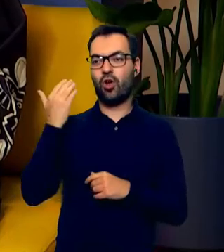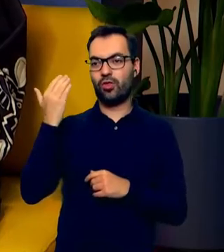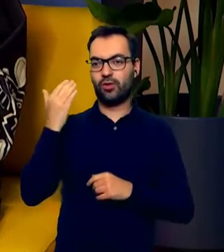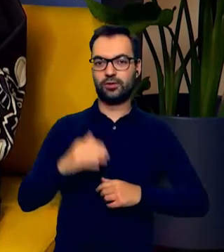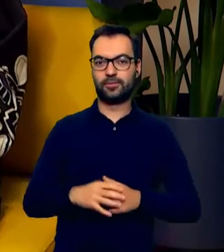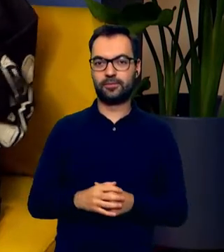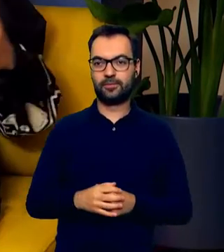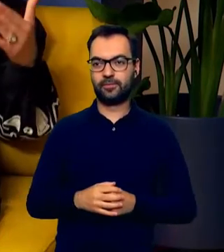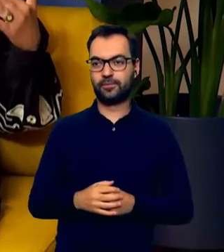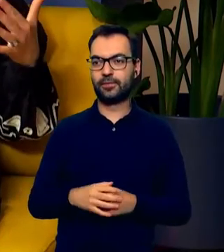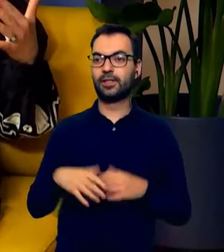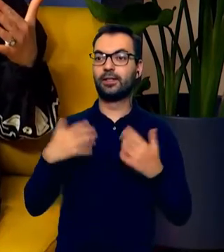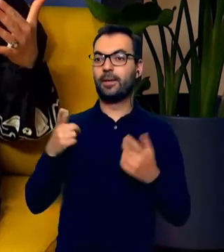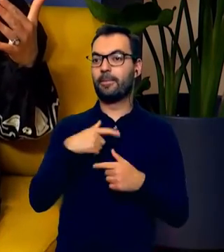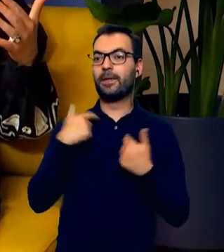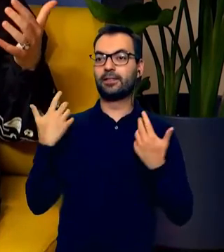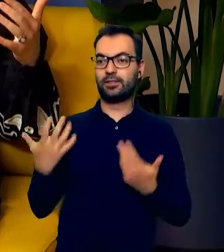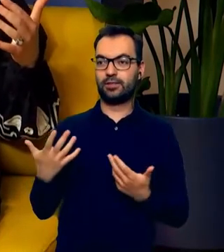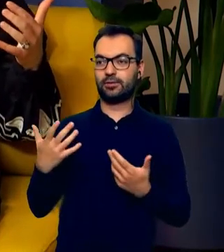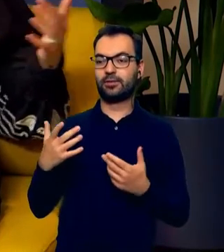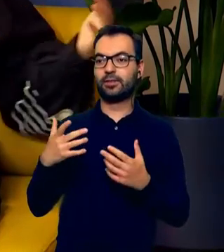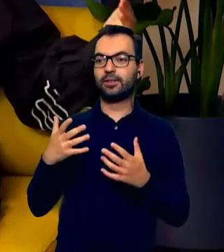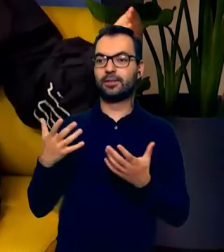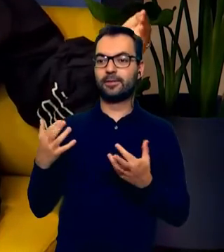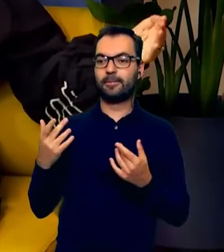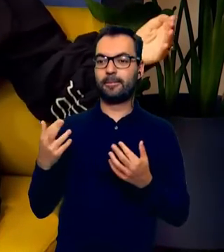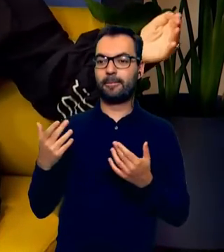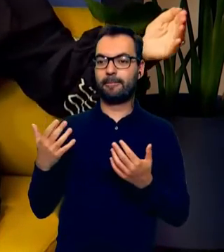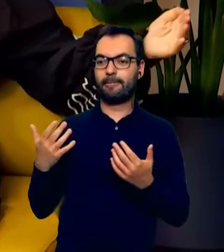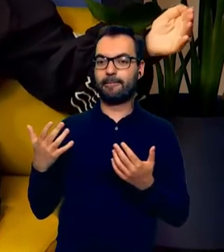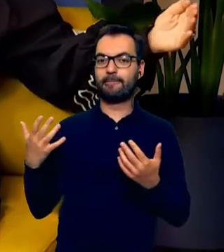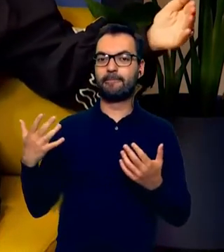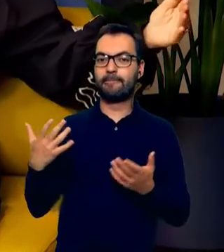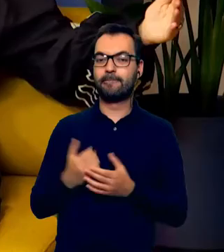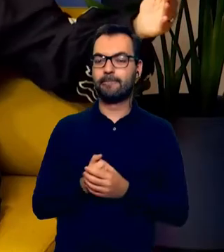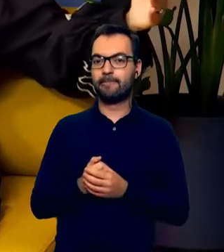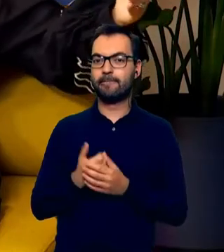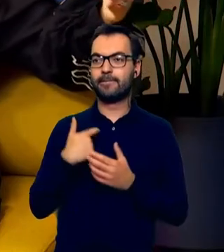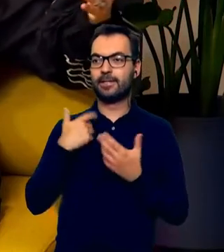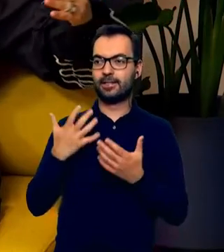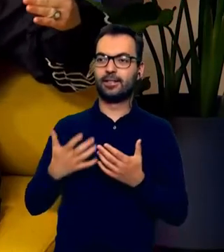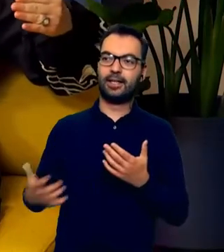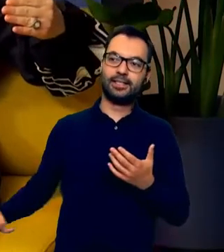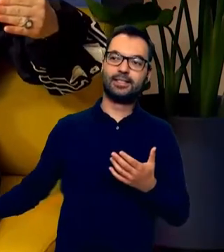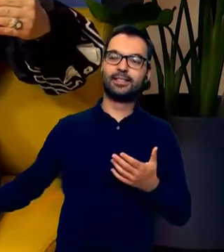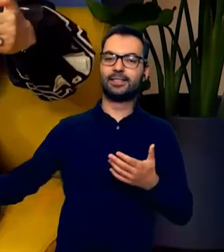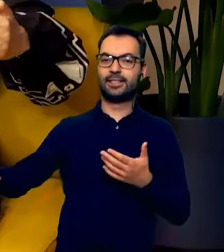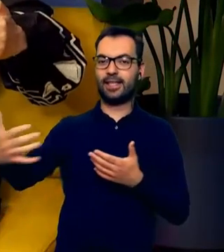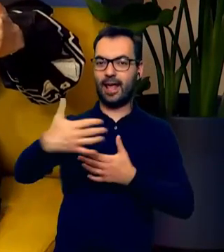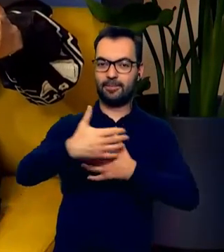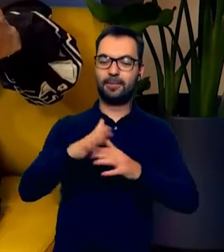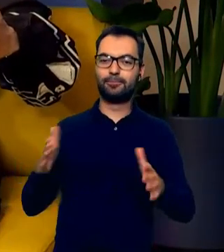I ponieważ chciałybyśmy zagarnąć skrzydłami, jak Reduta Ordona,